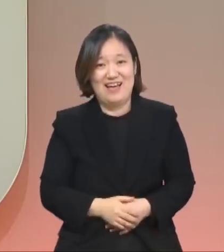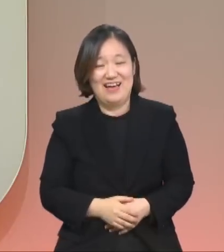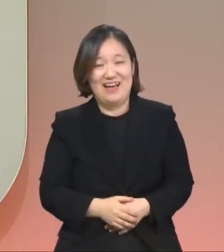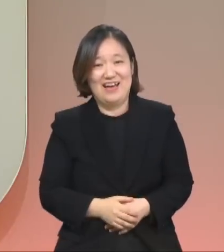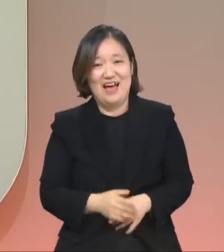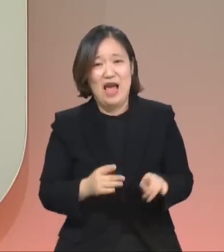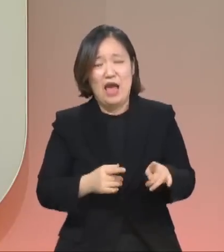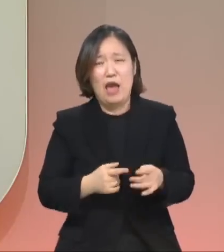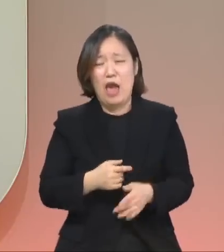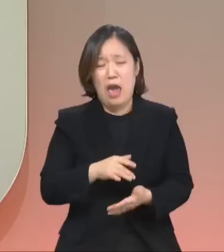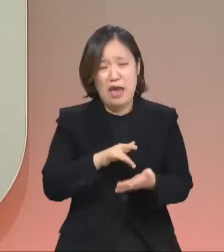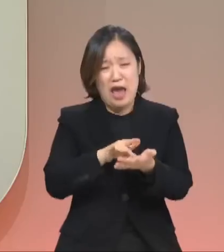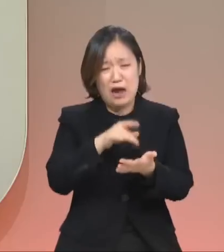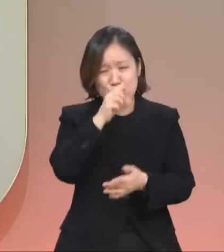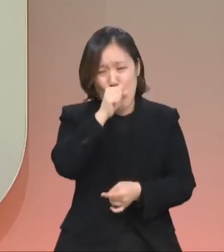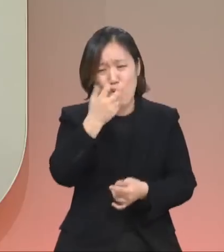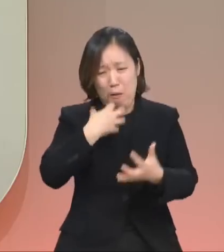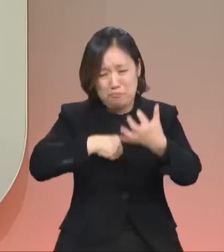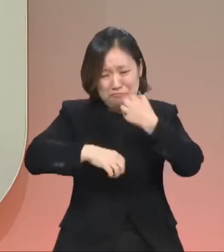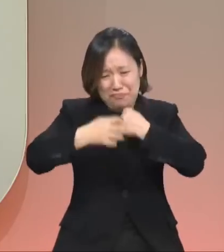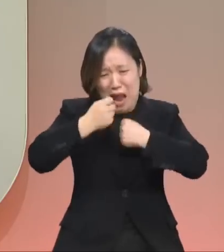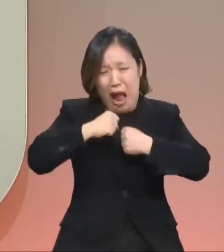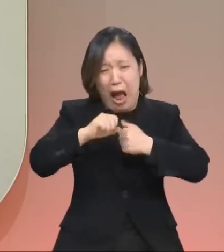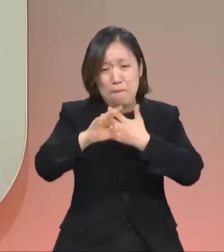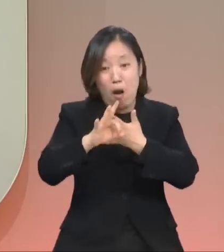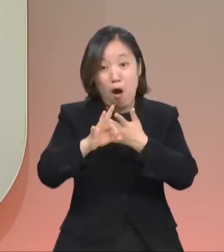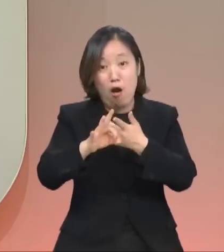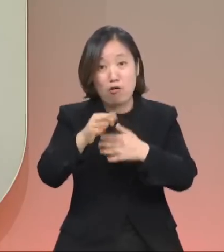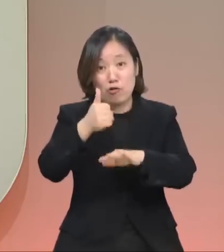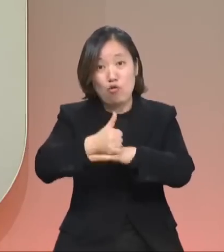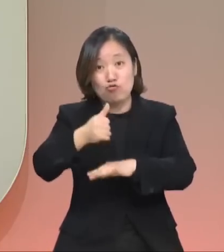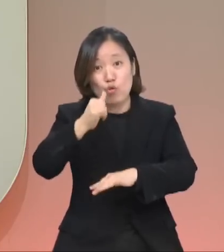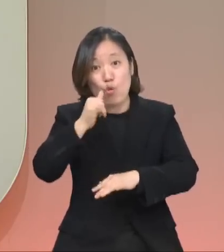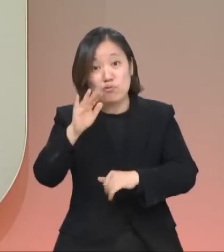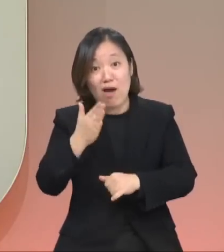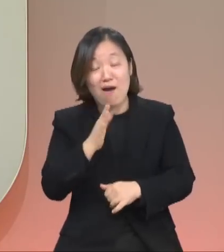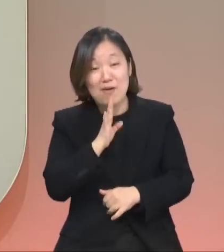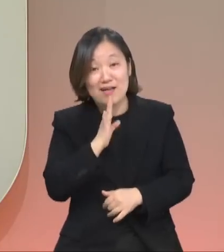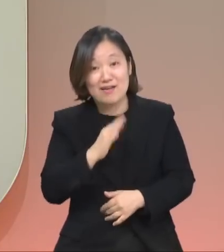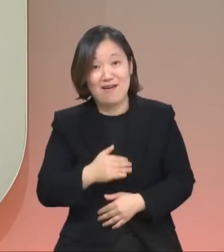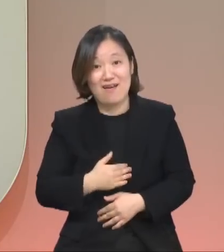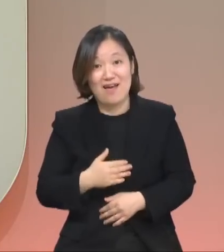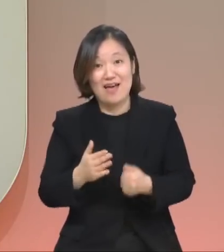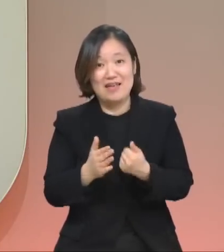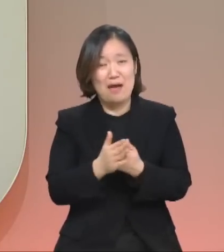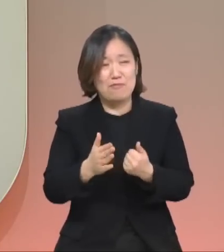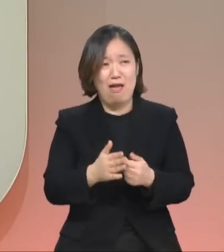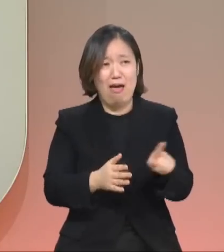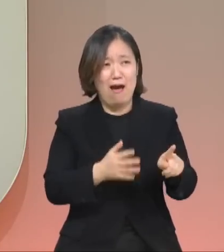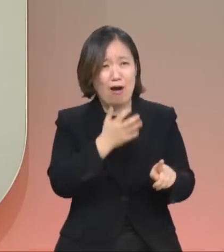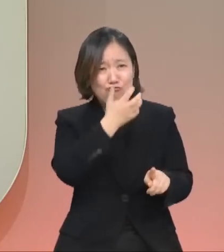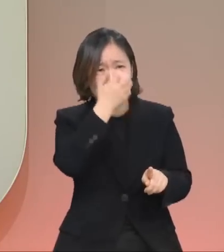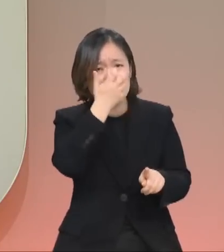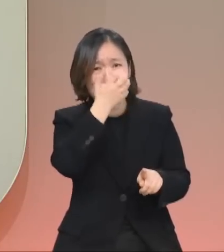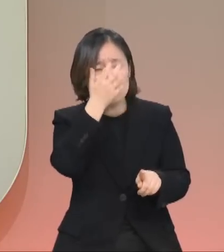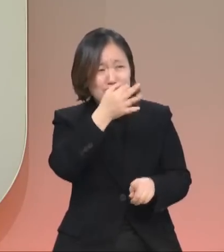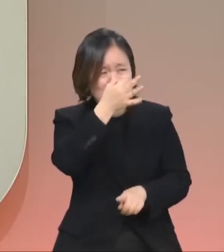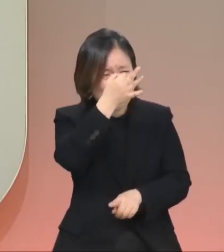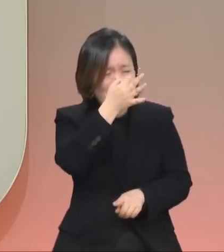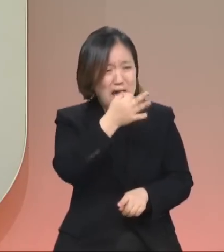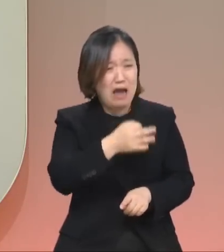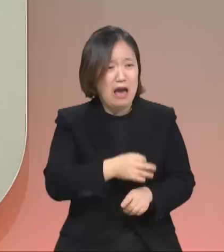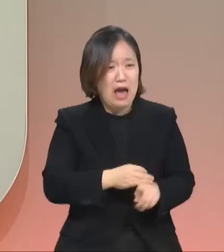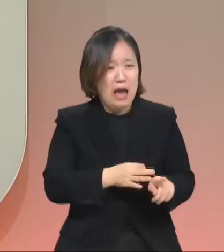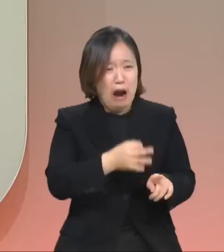먹으면 독이 되듯이 아무리 좋은 꿈도 자꾸 집착해 버리면 사람이 약간 이상해질 수가 있습니다 그러니까이